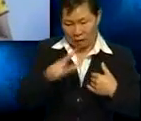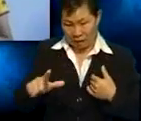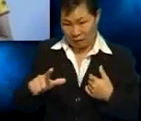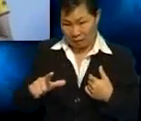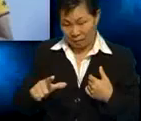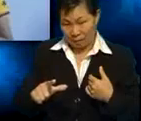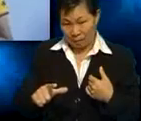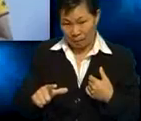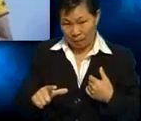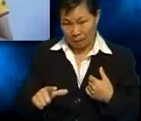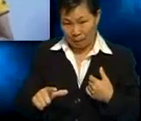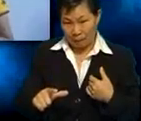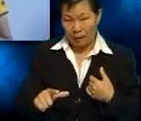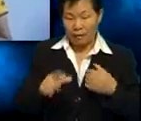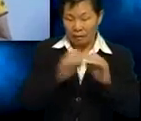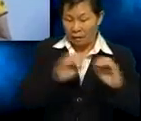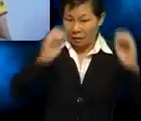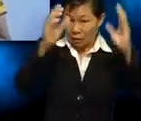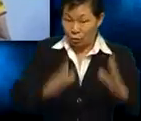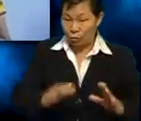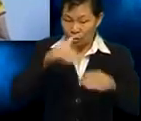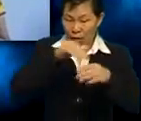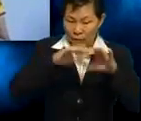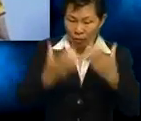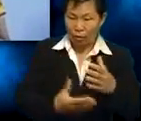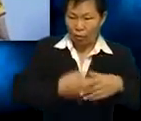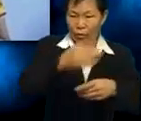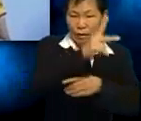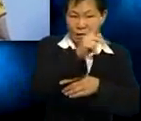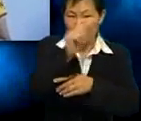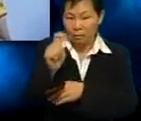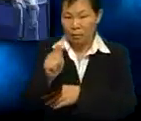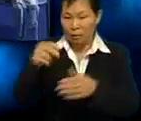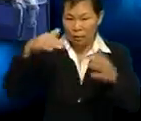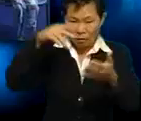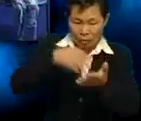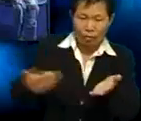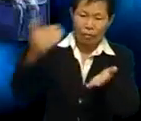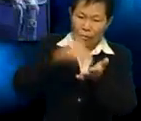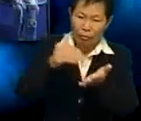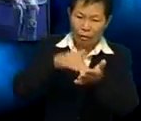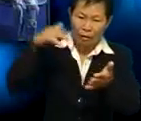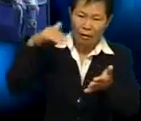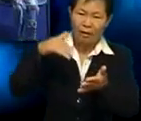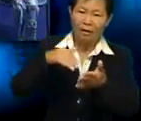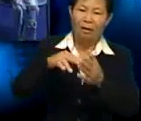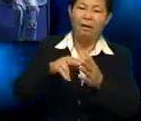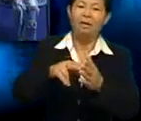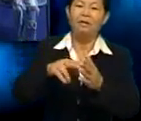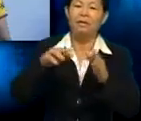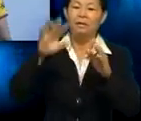Semasa ketiadaan cikgu ke kelas, tolong keluarkan buku kajian tempatan buat ulang kaji topik 9, boleh tak?